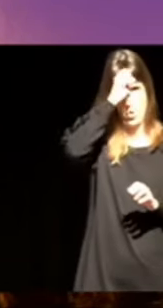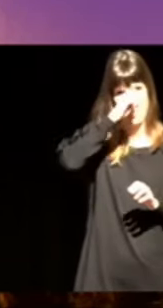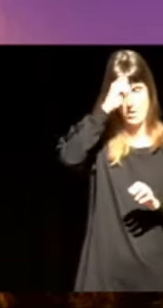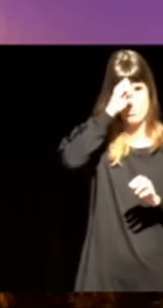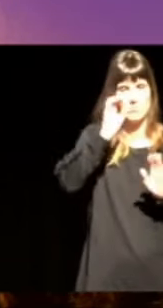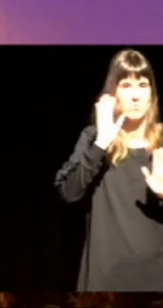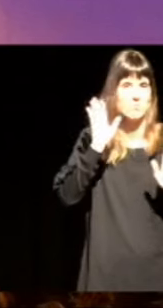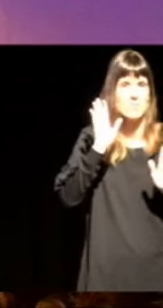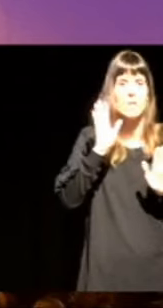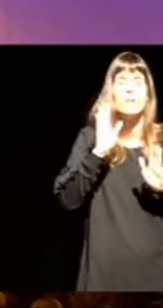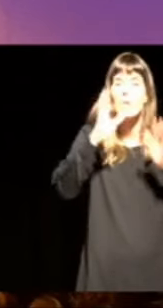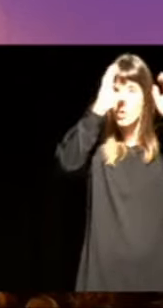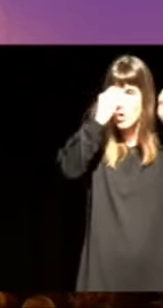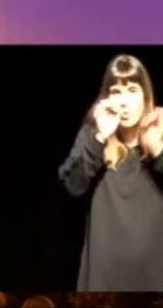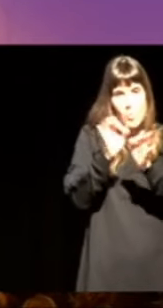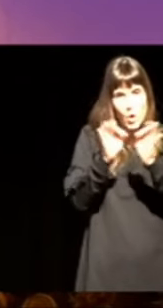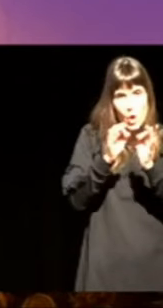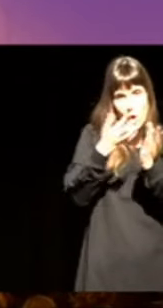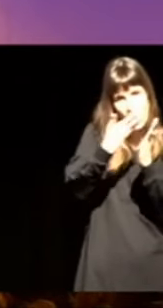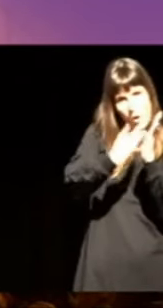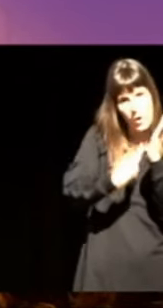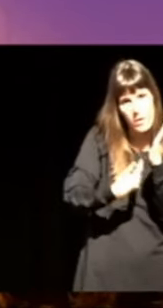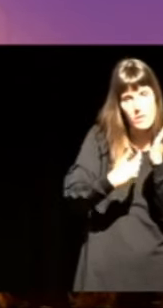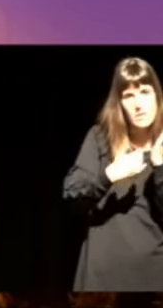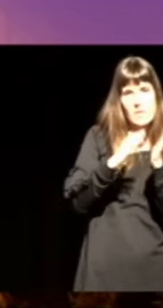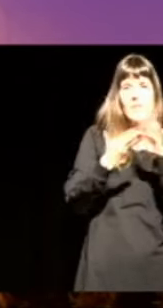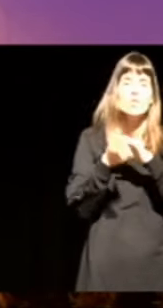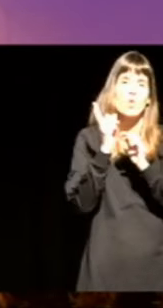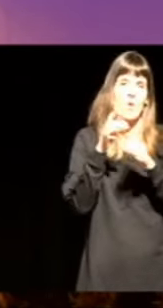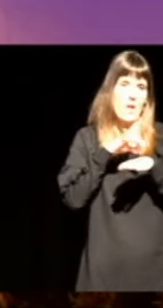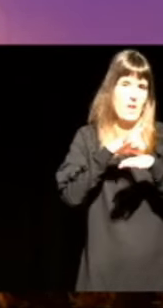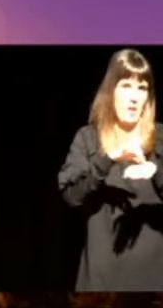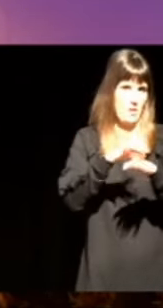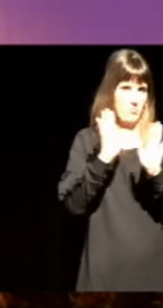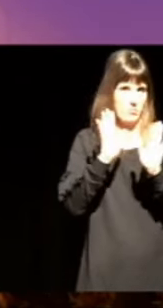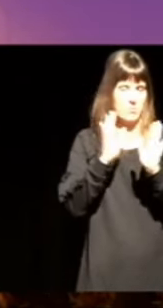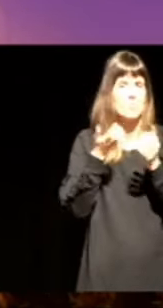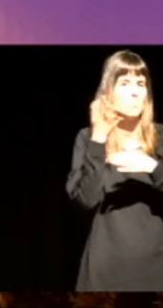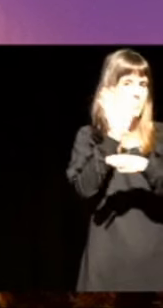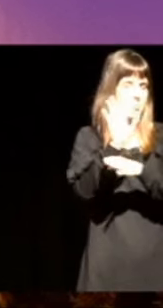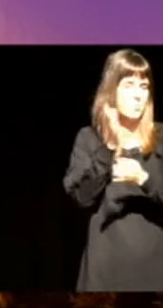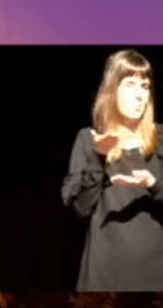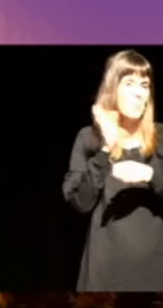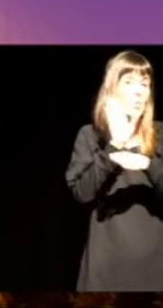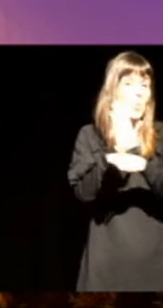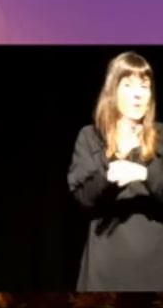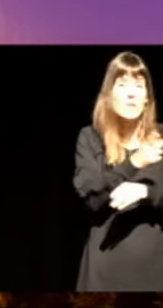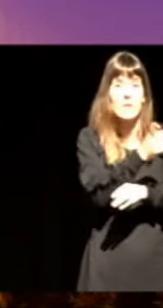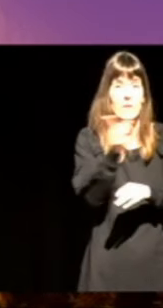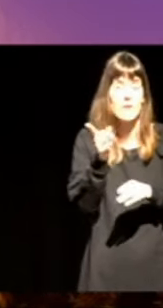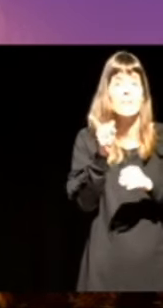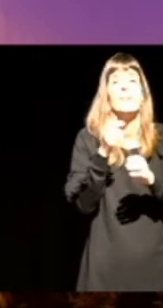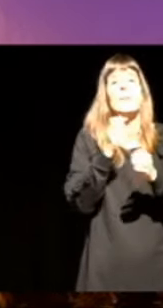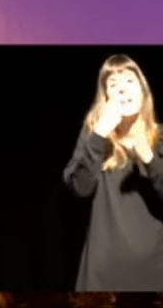ba, protokolotik datozen gauza guztiak preskriptiboak direlako. Eta hori, proposatzen duguna da kontrol zerrenda